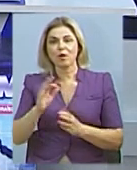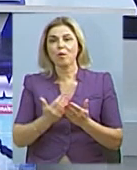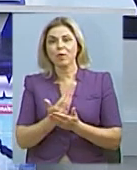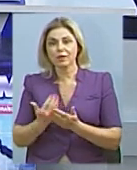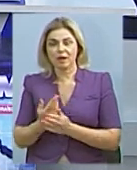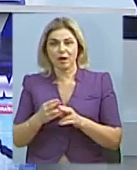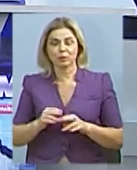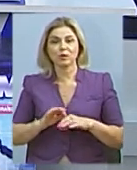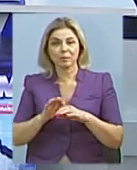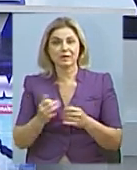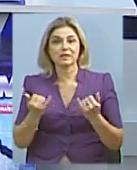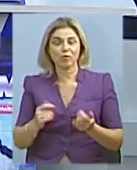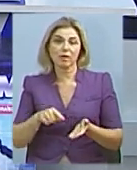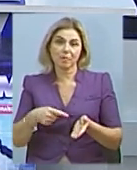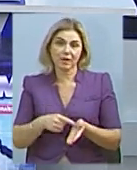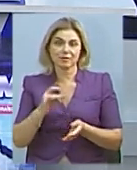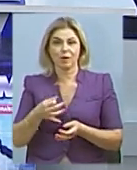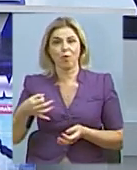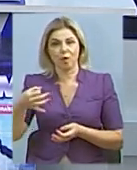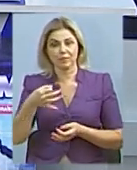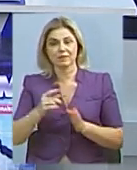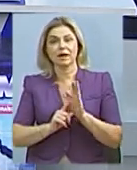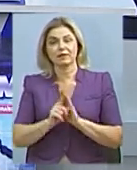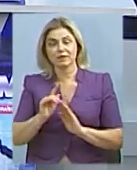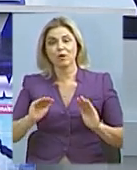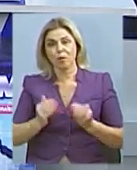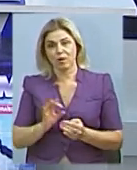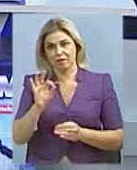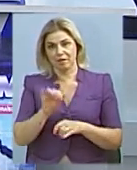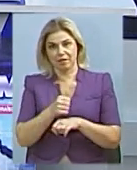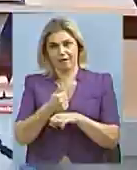та області. Я Наталя Забазнова, а на початку – коротко про головне.